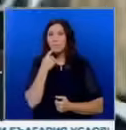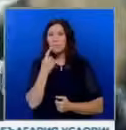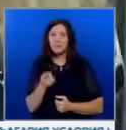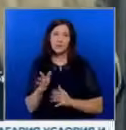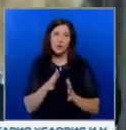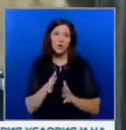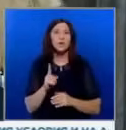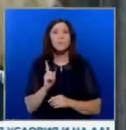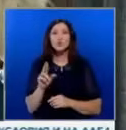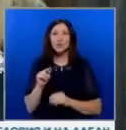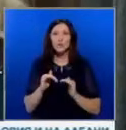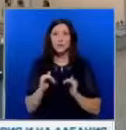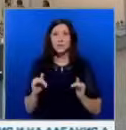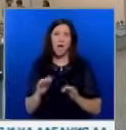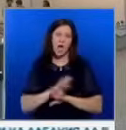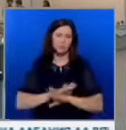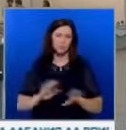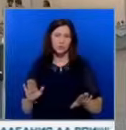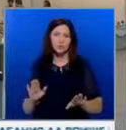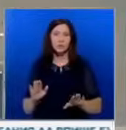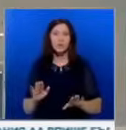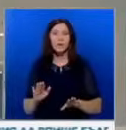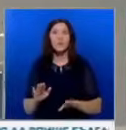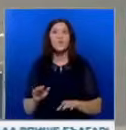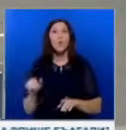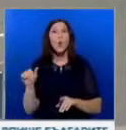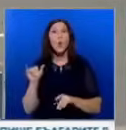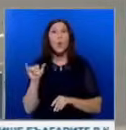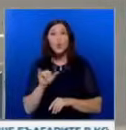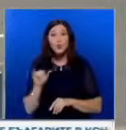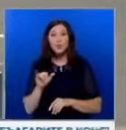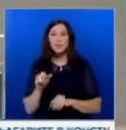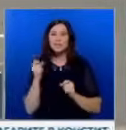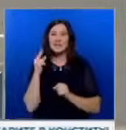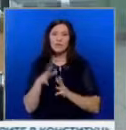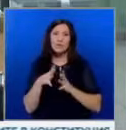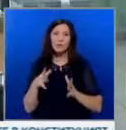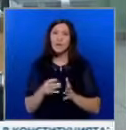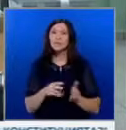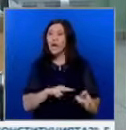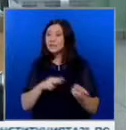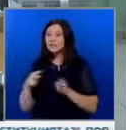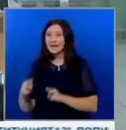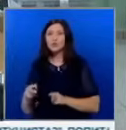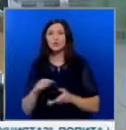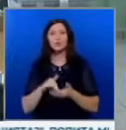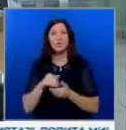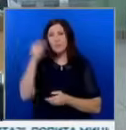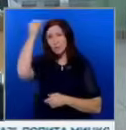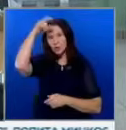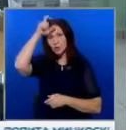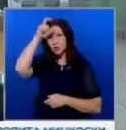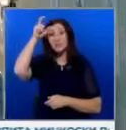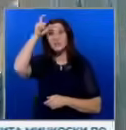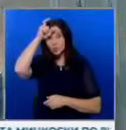Може да се говори за разцепление. Абсурд. Рефетоло Тюрк, председател на най-голямата изселническа организация на български турци в Турция с около